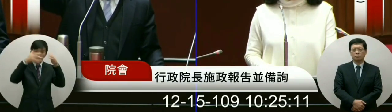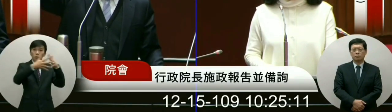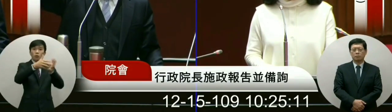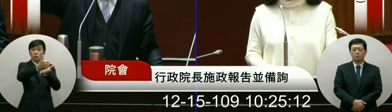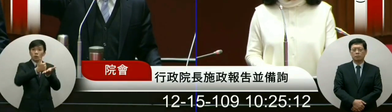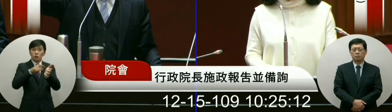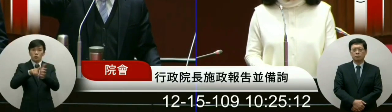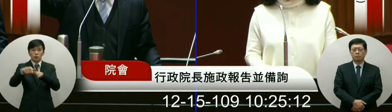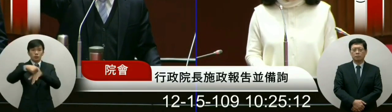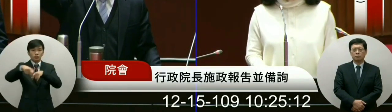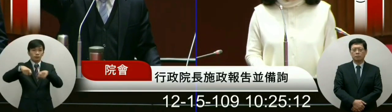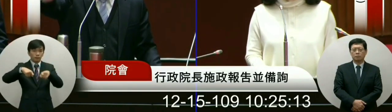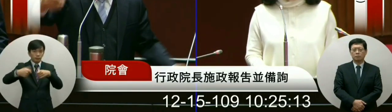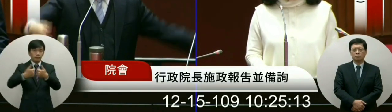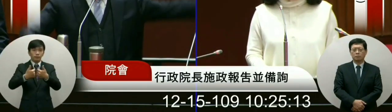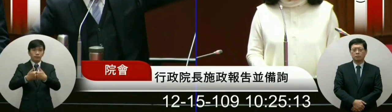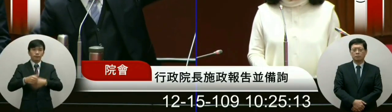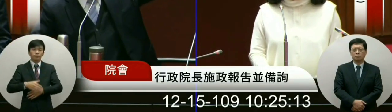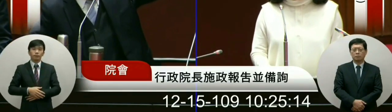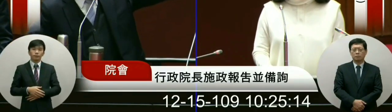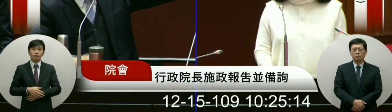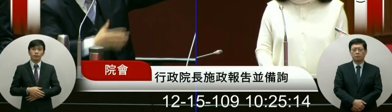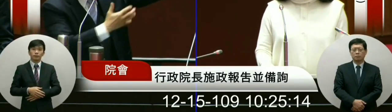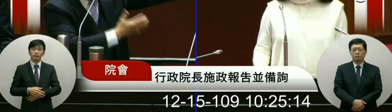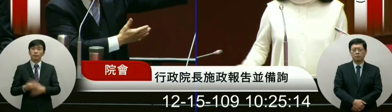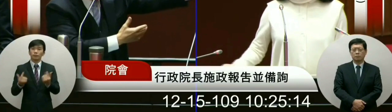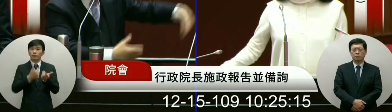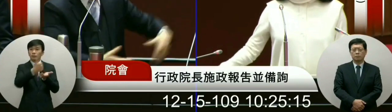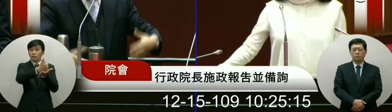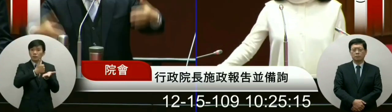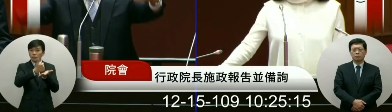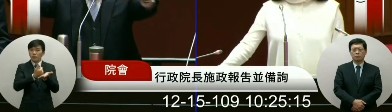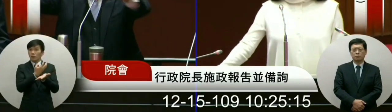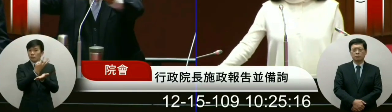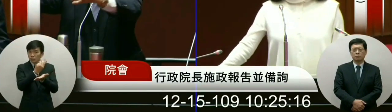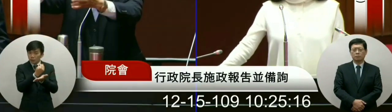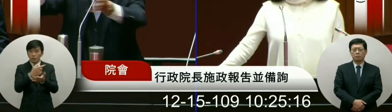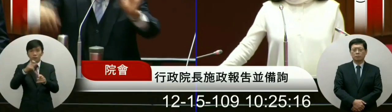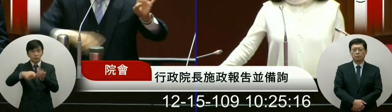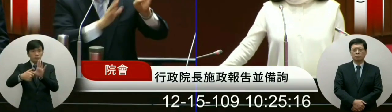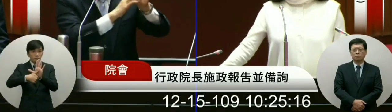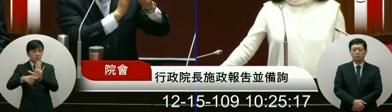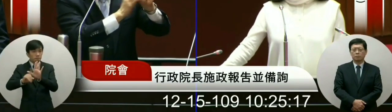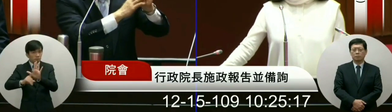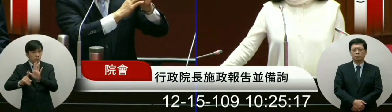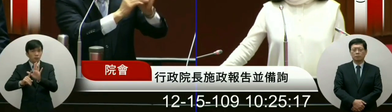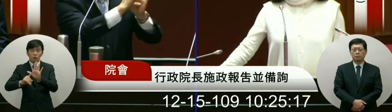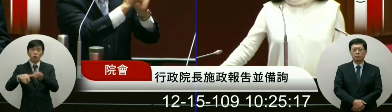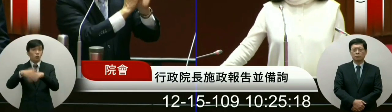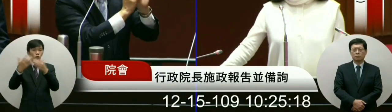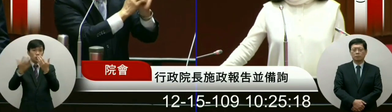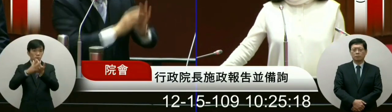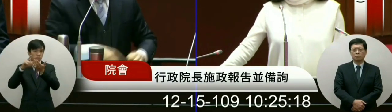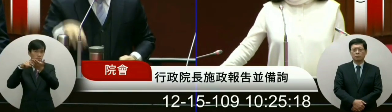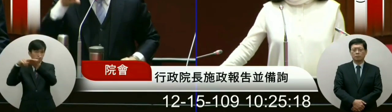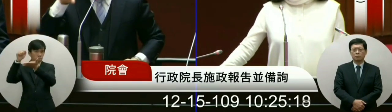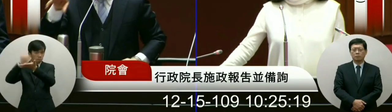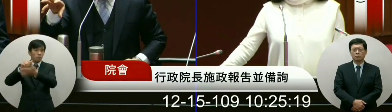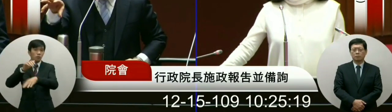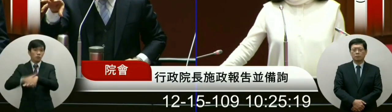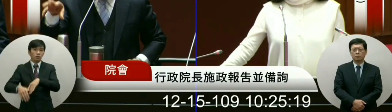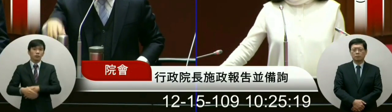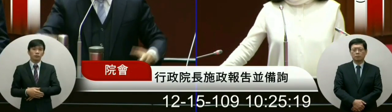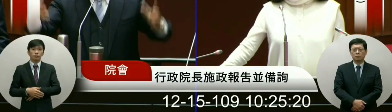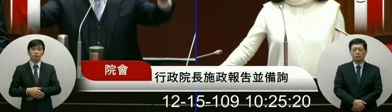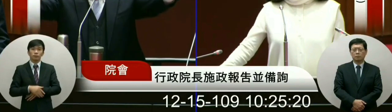在哪一家进口，哪一家多少进口，他会申报，我海关